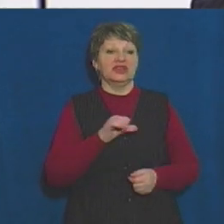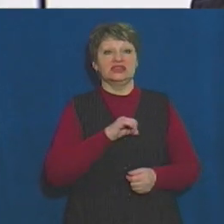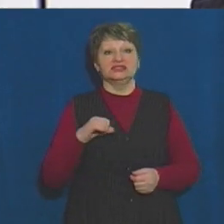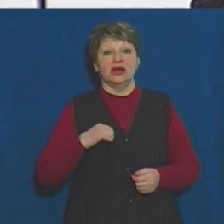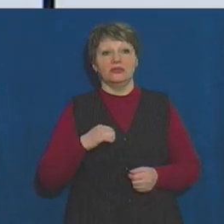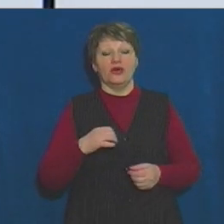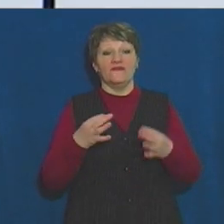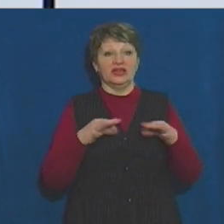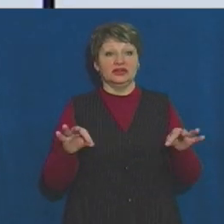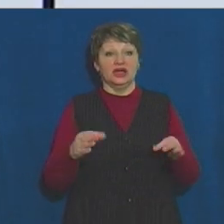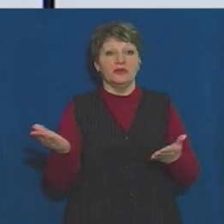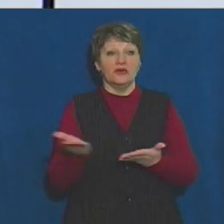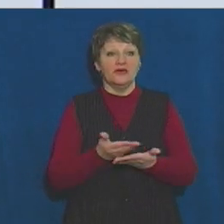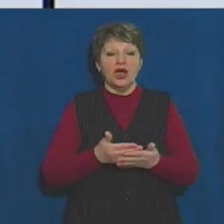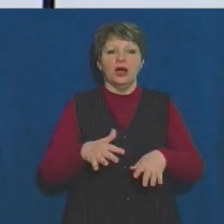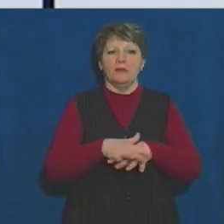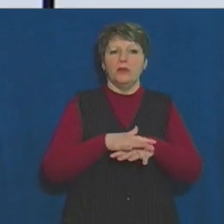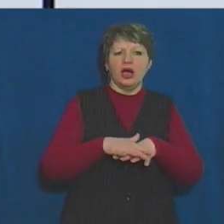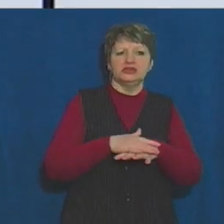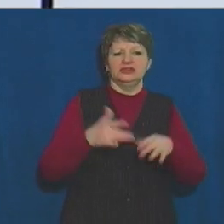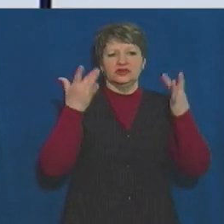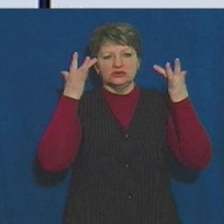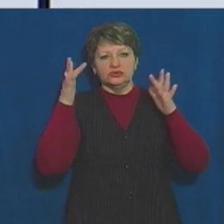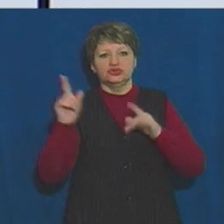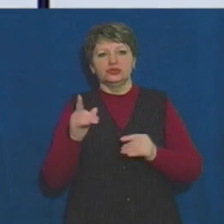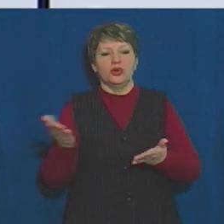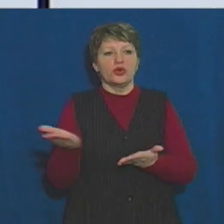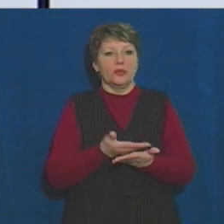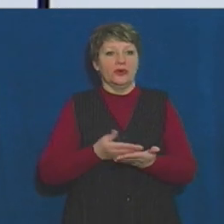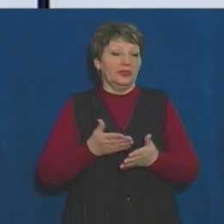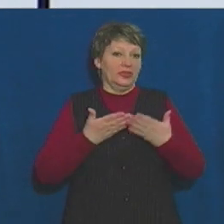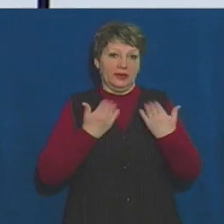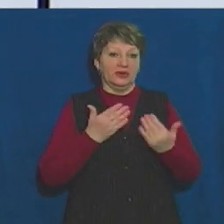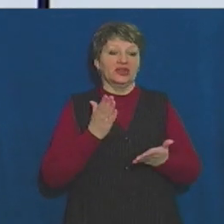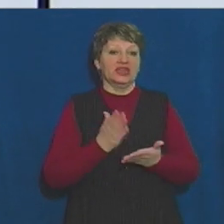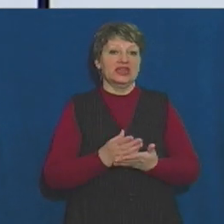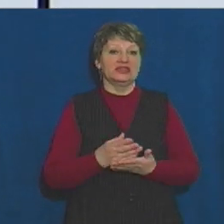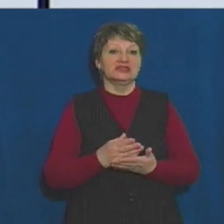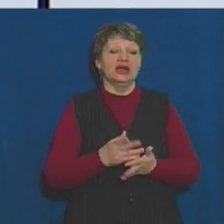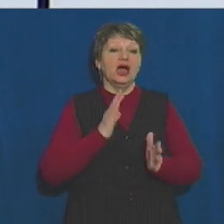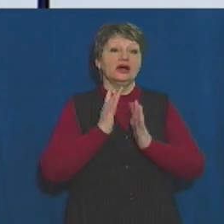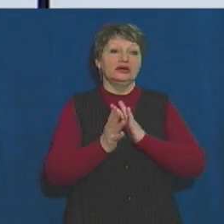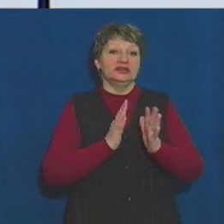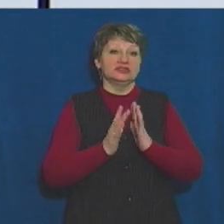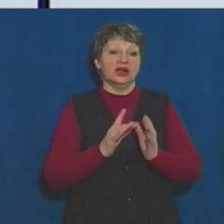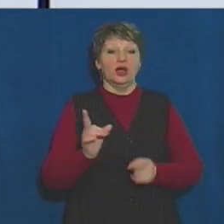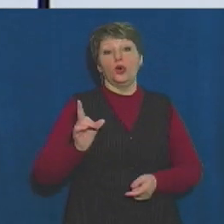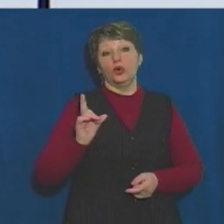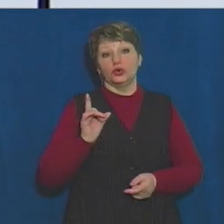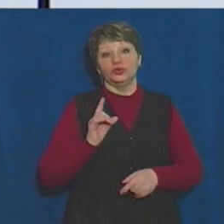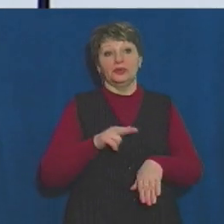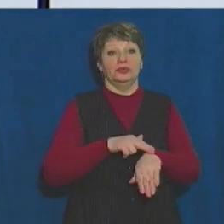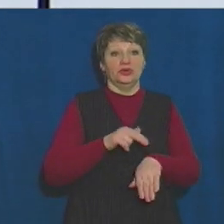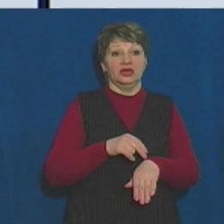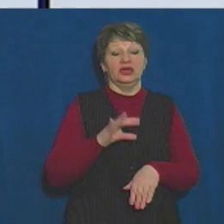Ну, таких масових випадків, щоб десь там хтось рубав, немає. Для цього є лісова охорона, для цього є правоохоронні органи. І, слава Богу,